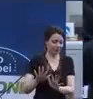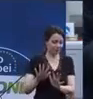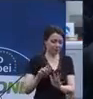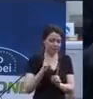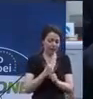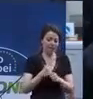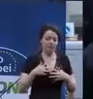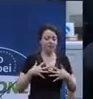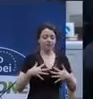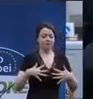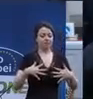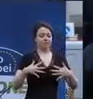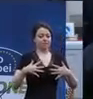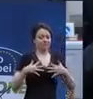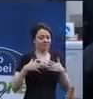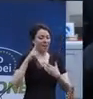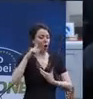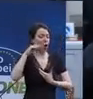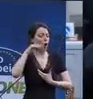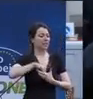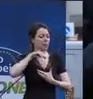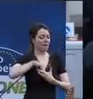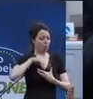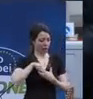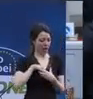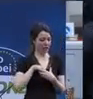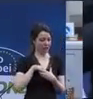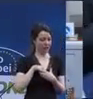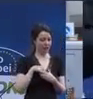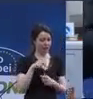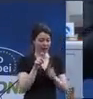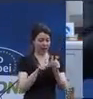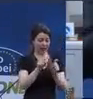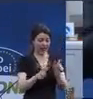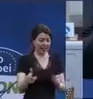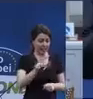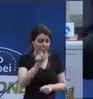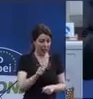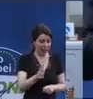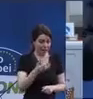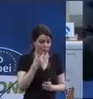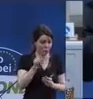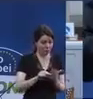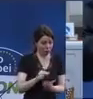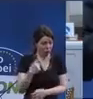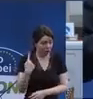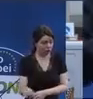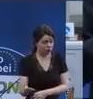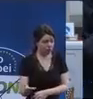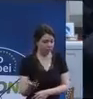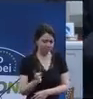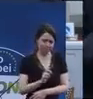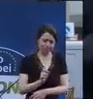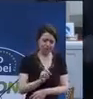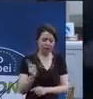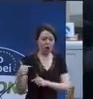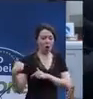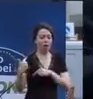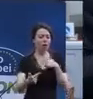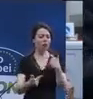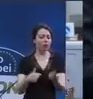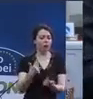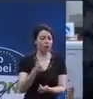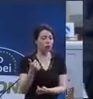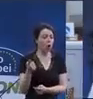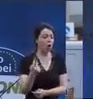respiro di consapevolezza gli italiani non vogliono votare questa cosa qui gli hanno offerto solo